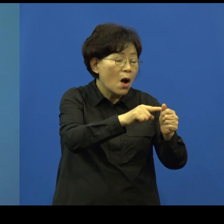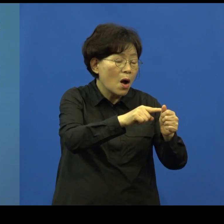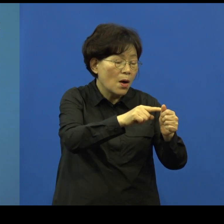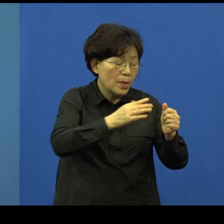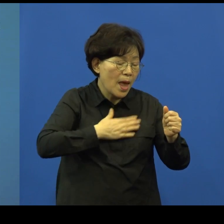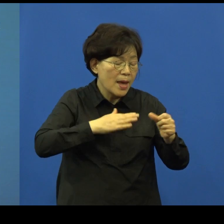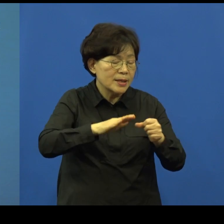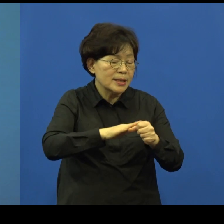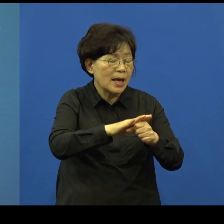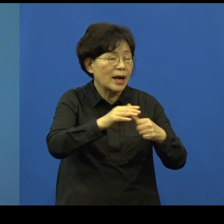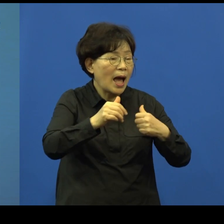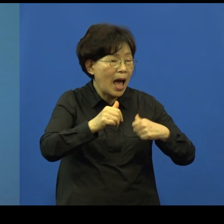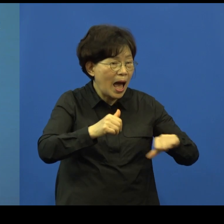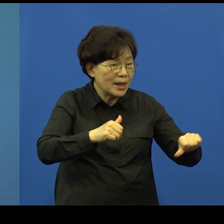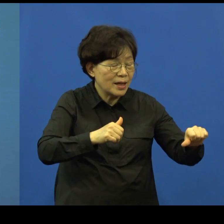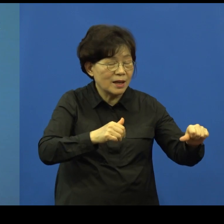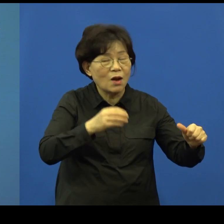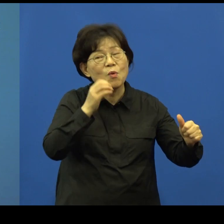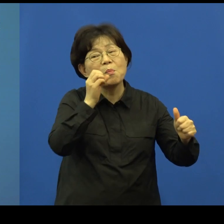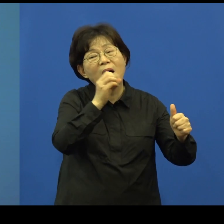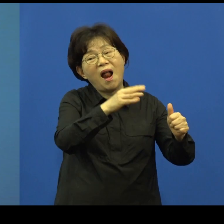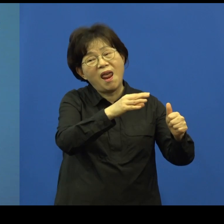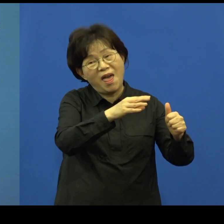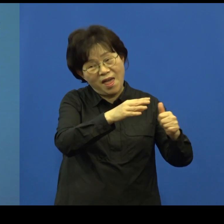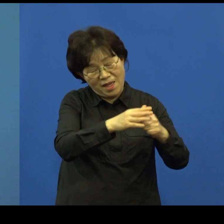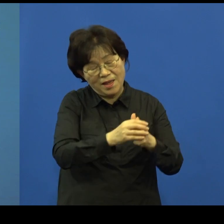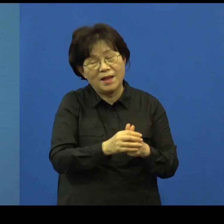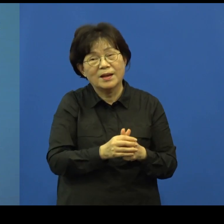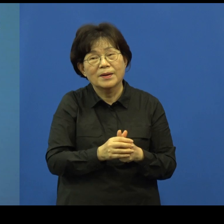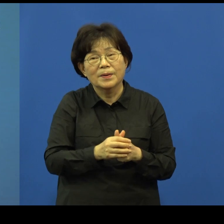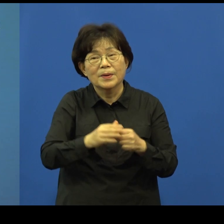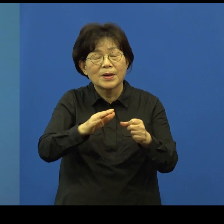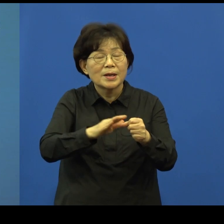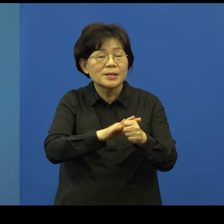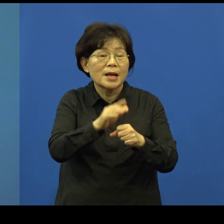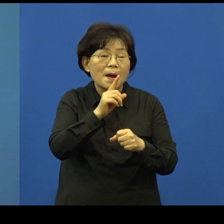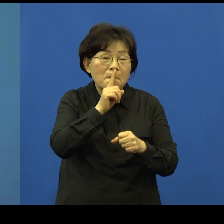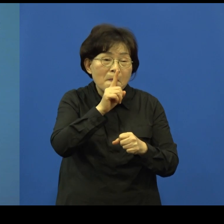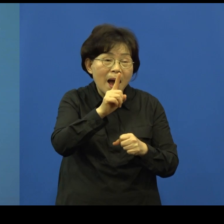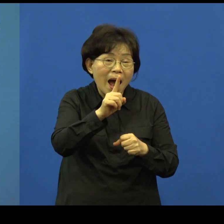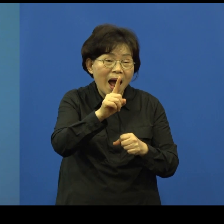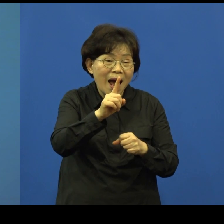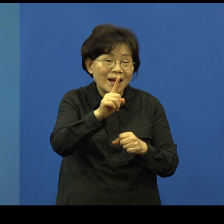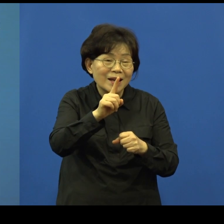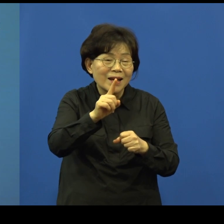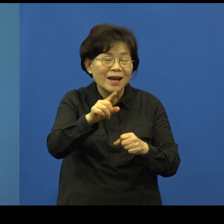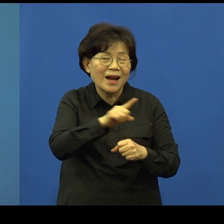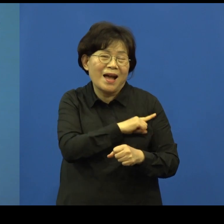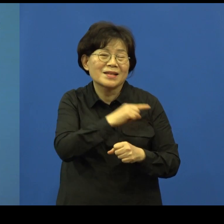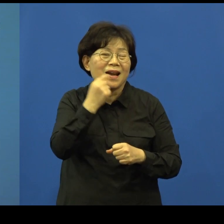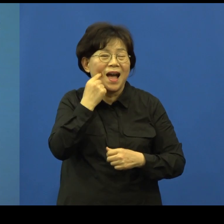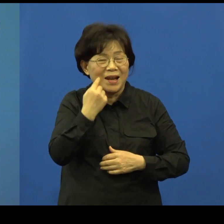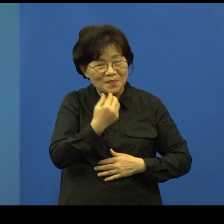아들이다. 멋있어요. 여러분 사랑한다는 말보다 아름다운 말이 있을까요?